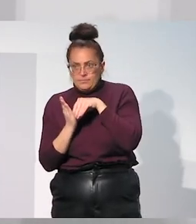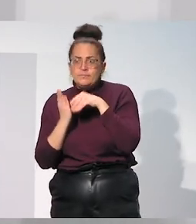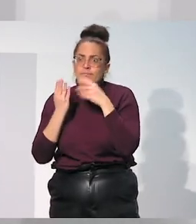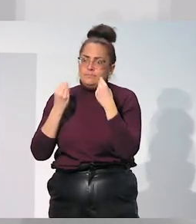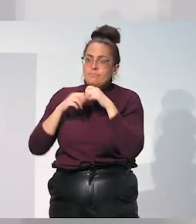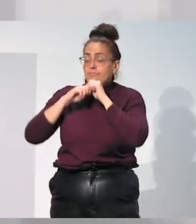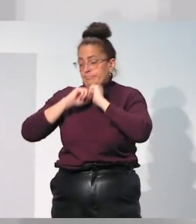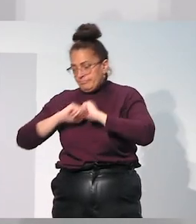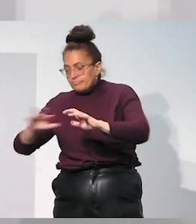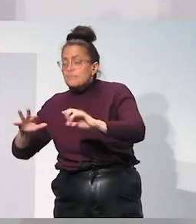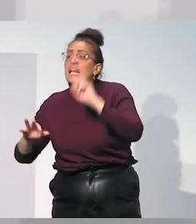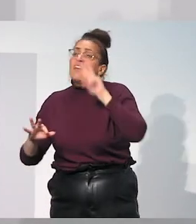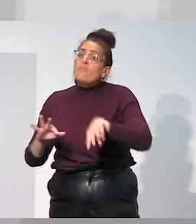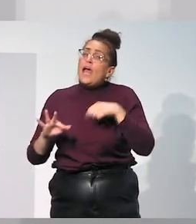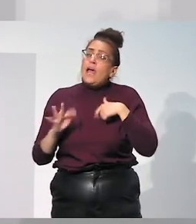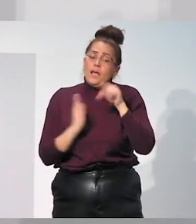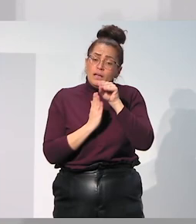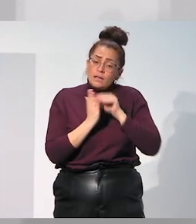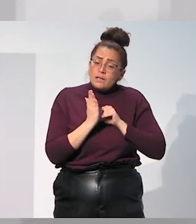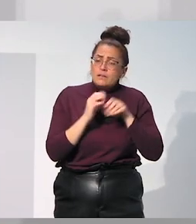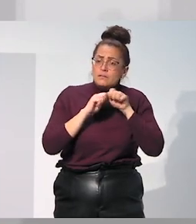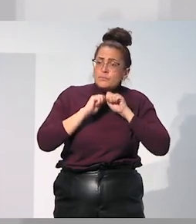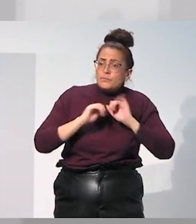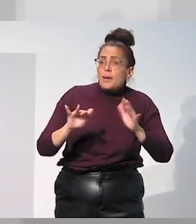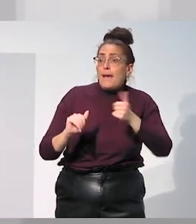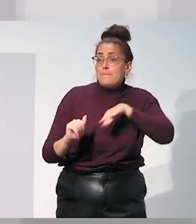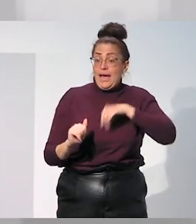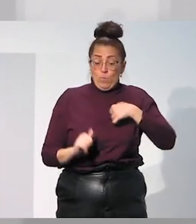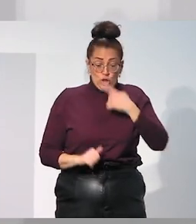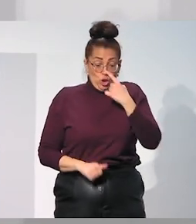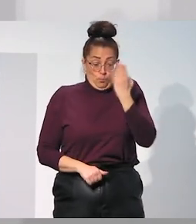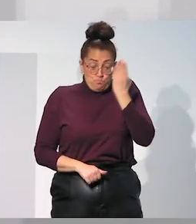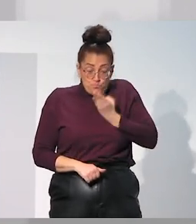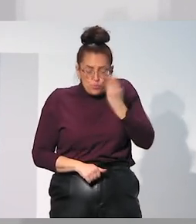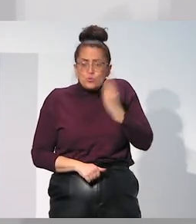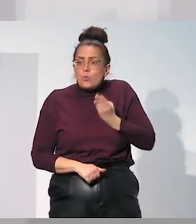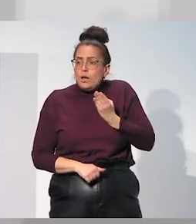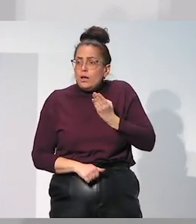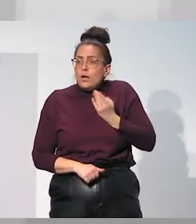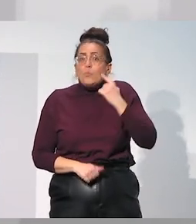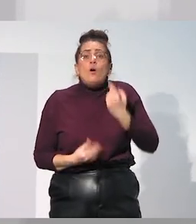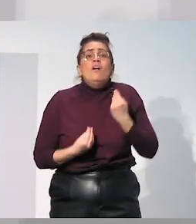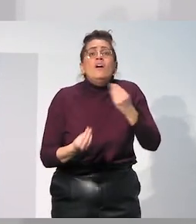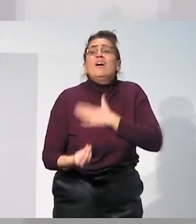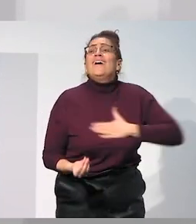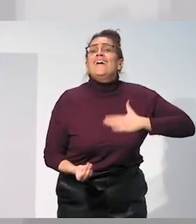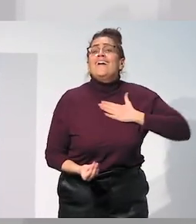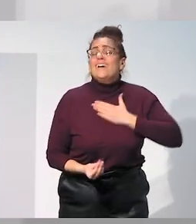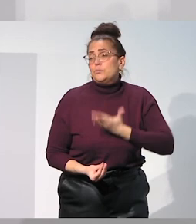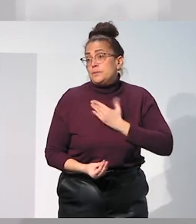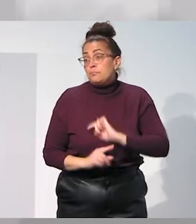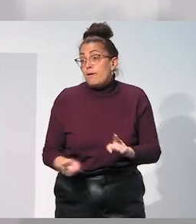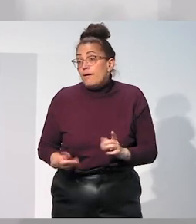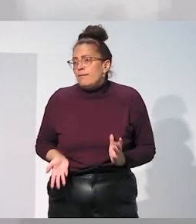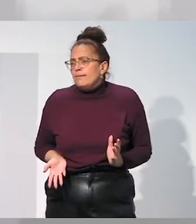Je n'ai écrit et publié que les livres qui m'étaient nécessaires. Des livres qui m'étaient nécessaires. Hein, publier pour publier n'est pas mon fait. Donc, vous voyez,